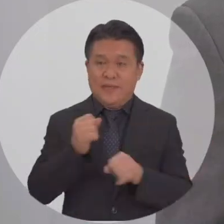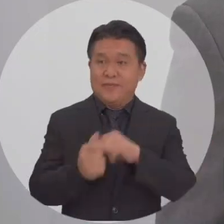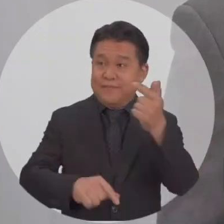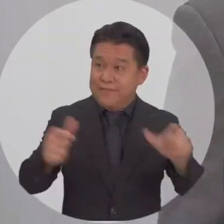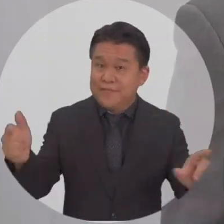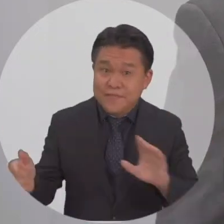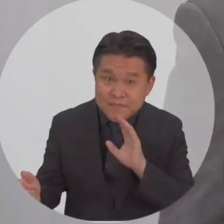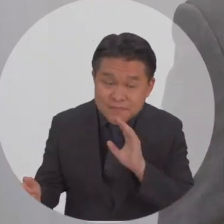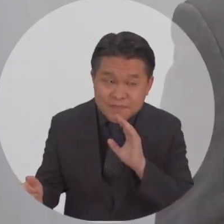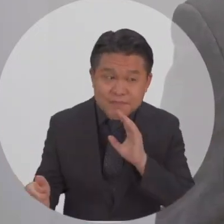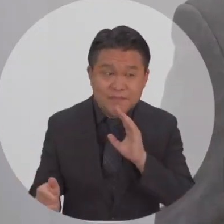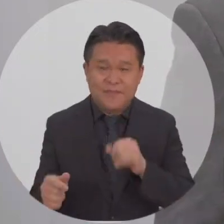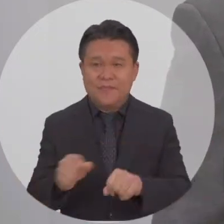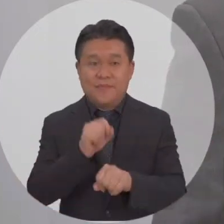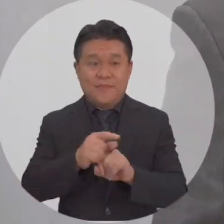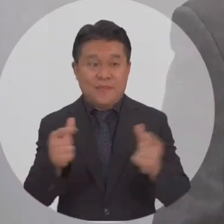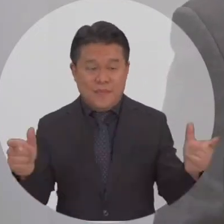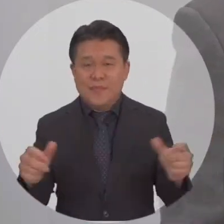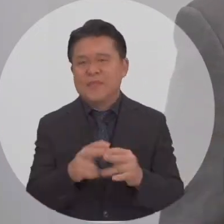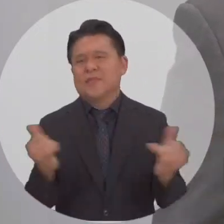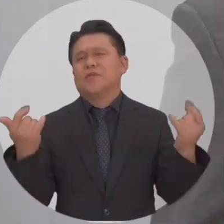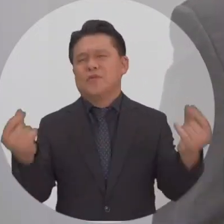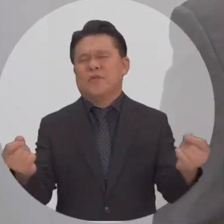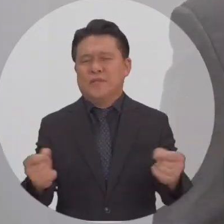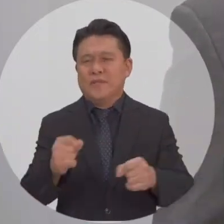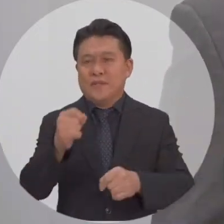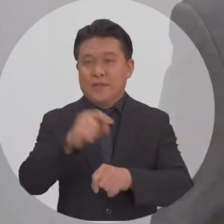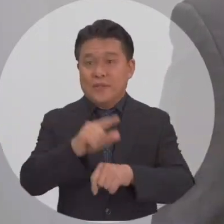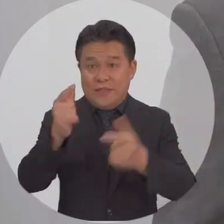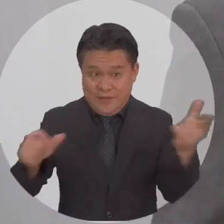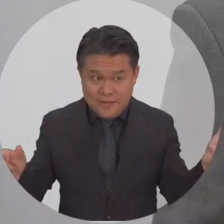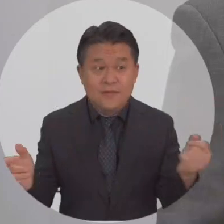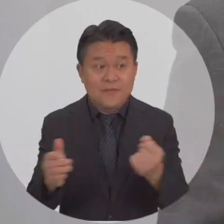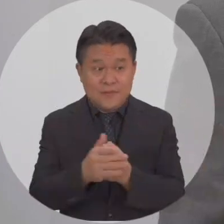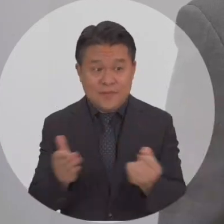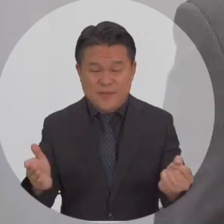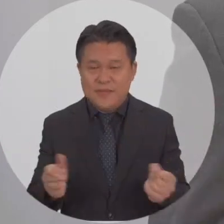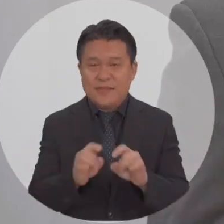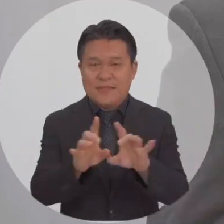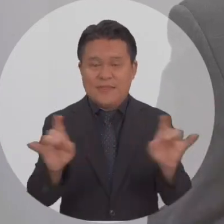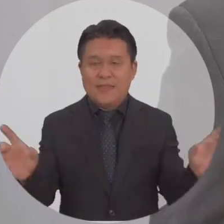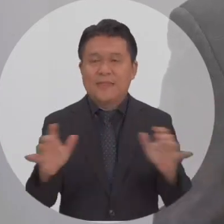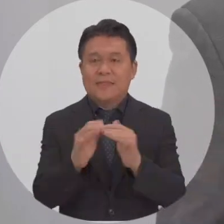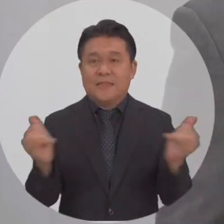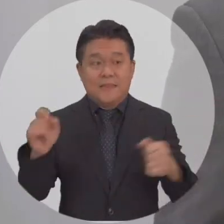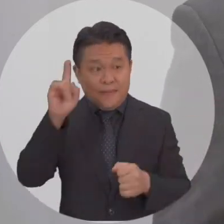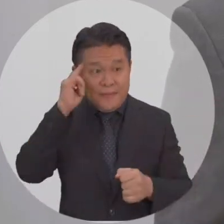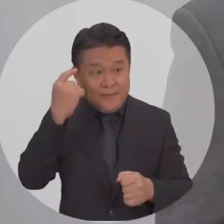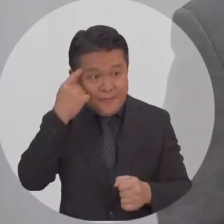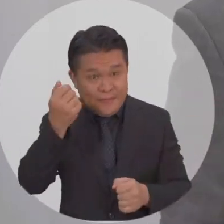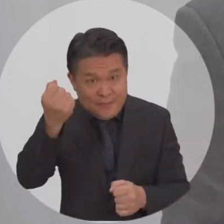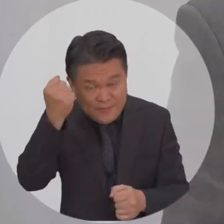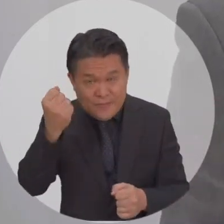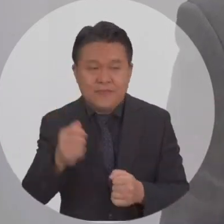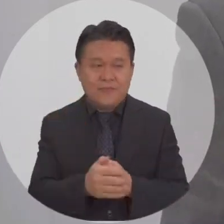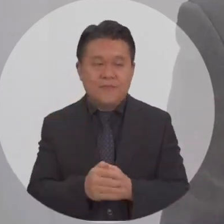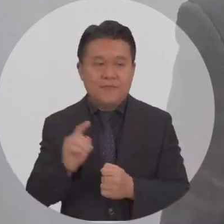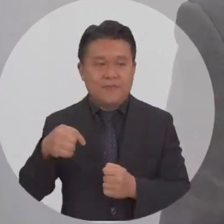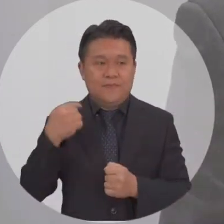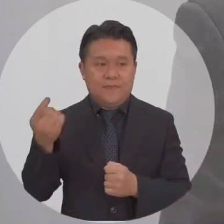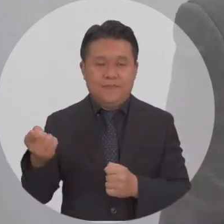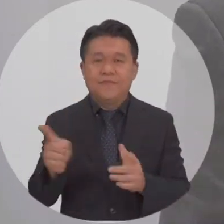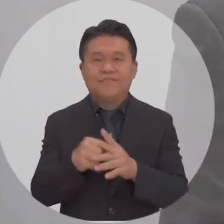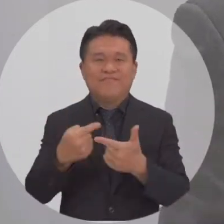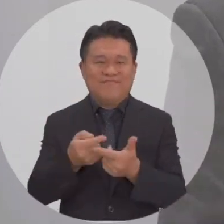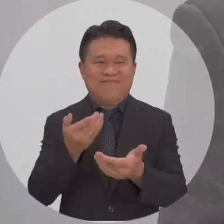다르고 특성이 다르듯이 장애인분들도 다 다르기 때문에 그분 한 명 한 명을 정말 사람으로 봐주셔서 이해해